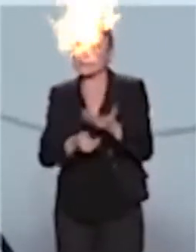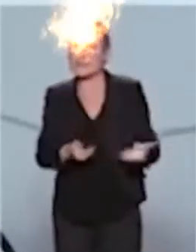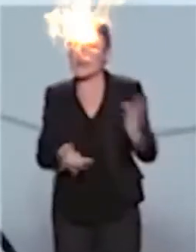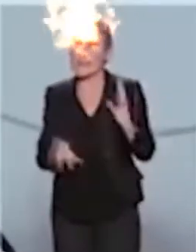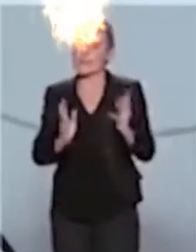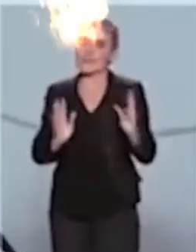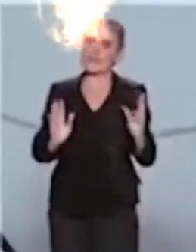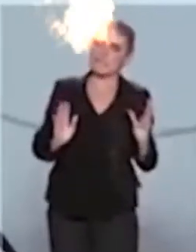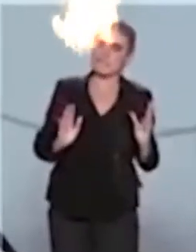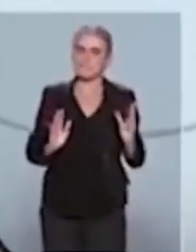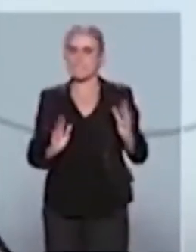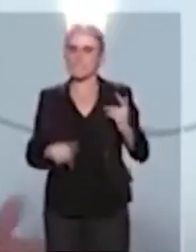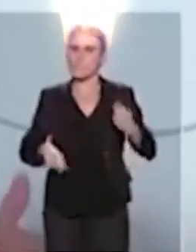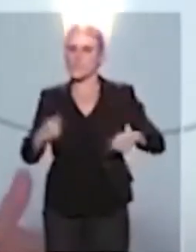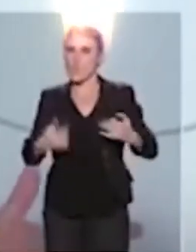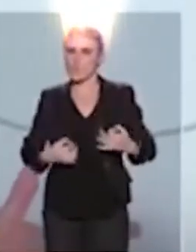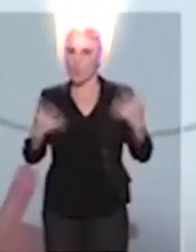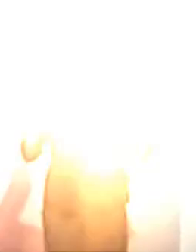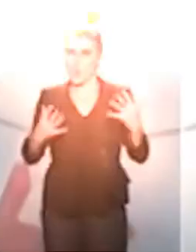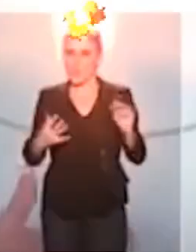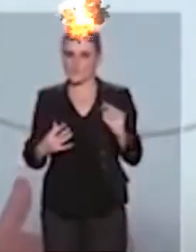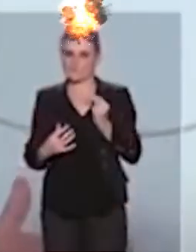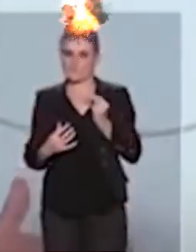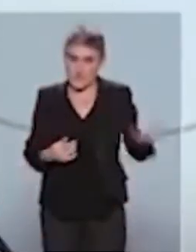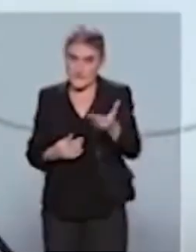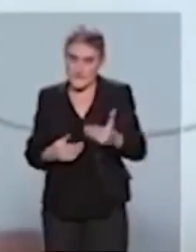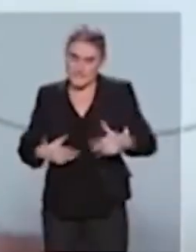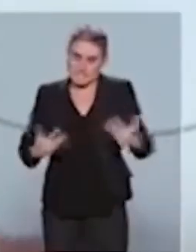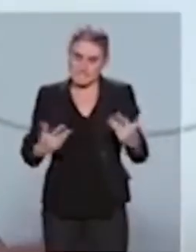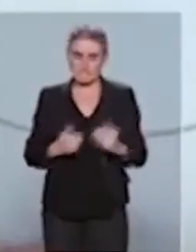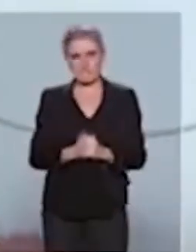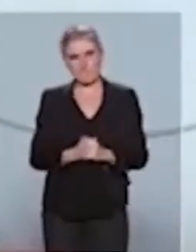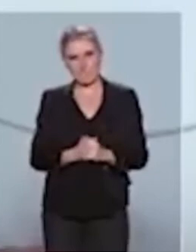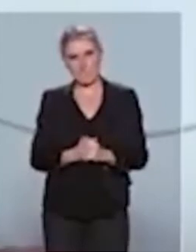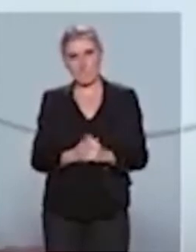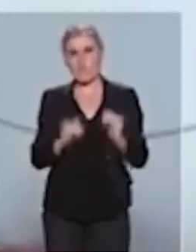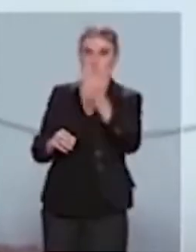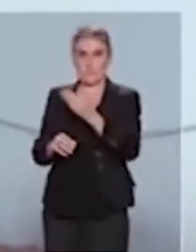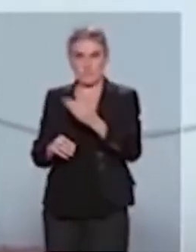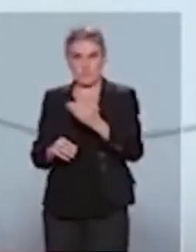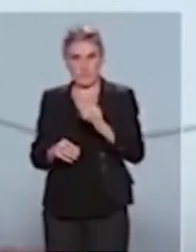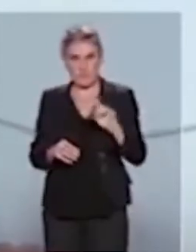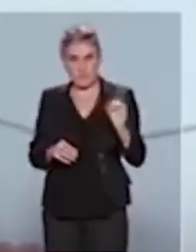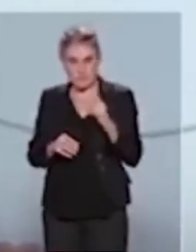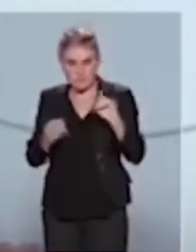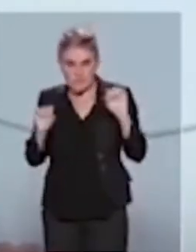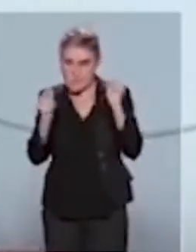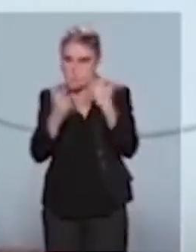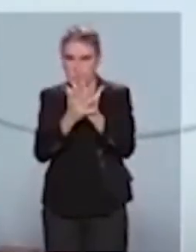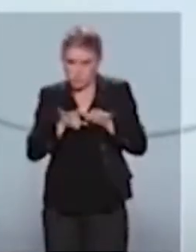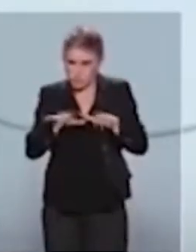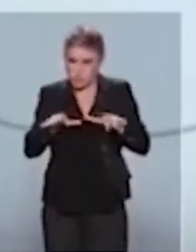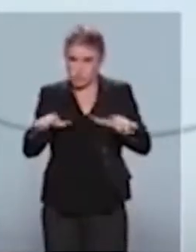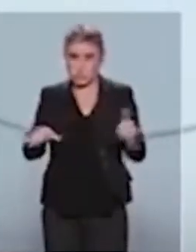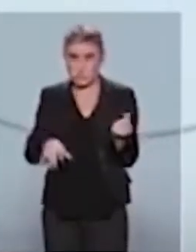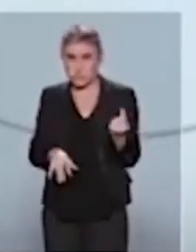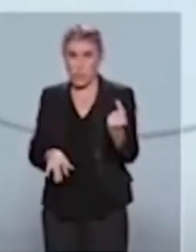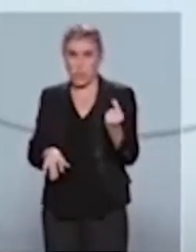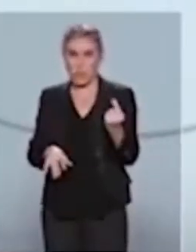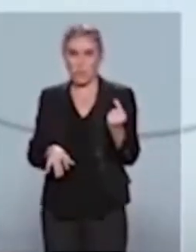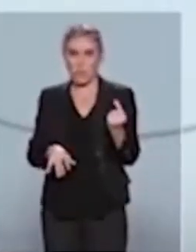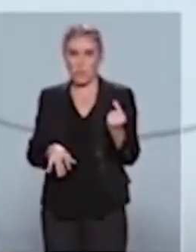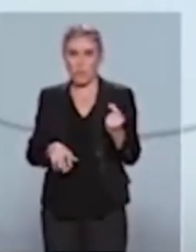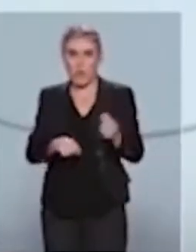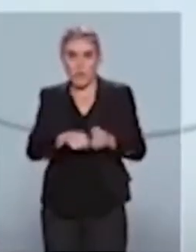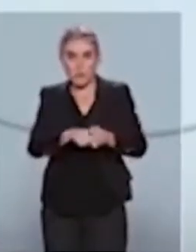sommes le plus contaminés. Faut-il nous le reprocher? Mais surtout, il faut reconnaître par l'accélération soudaine, par un virus qui